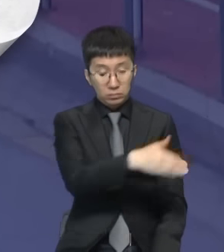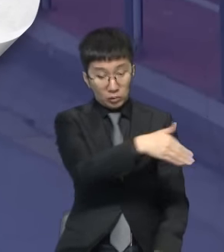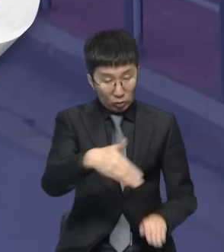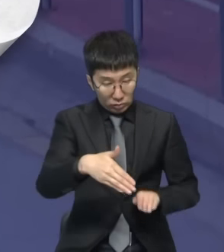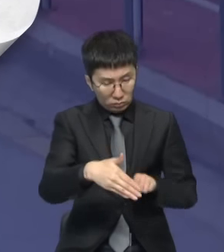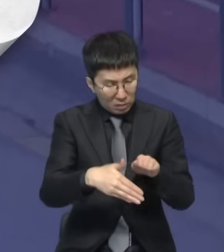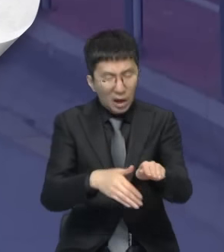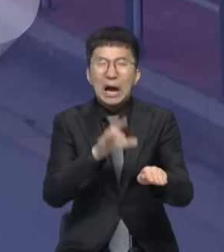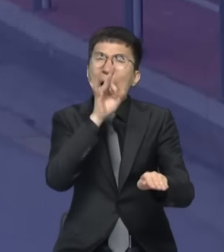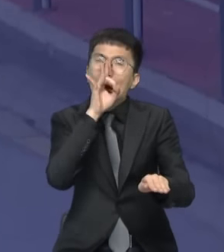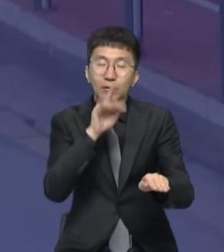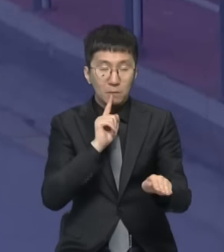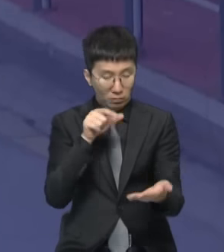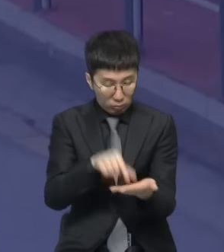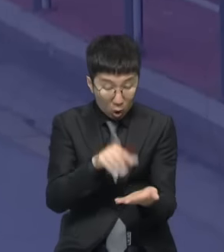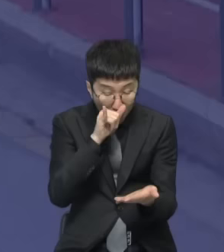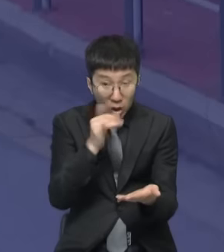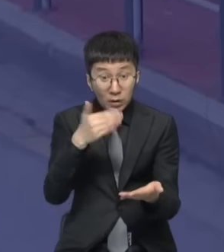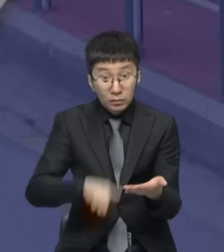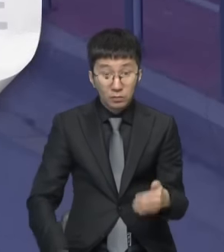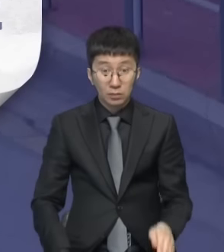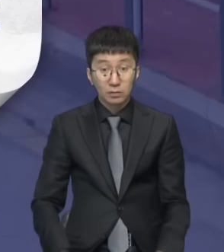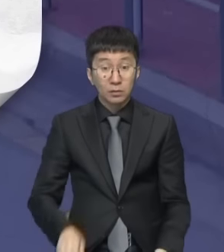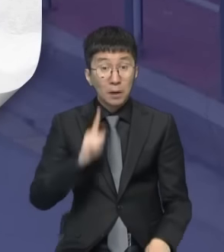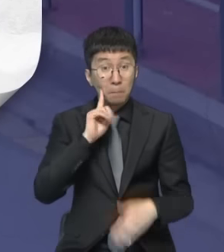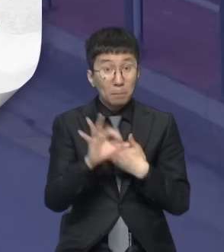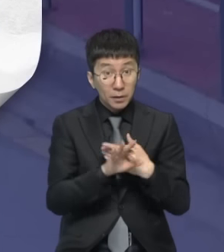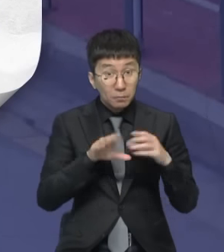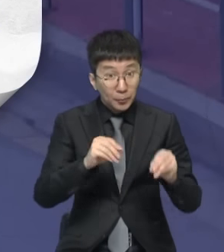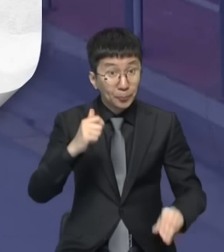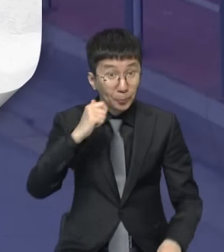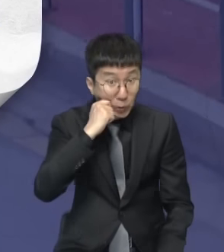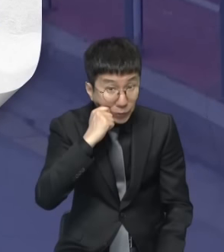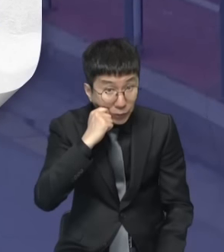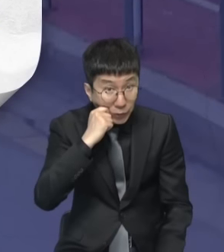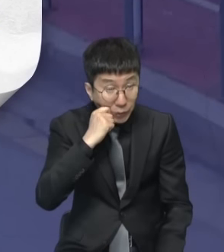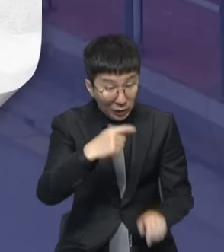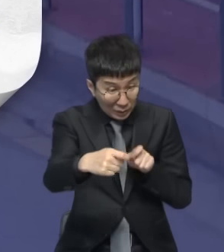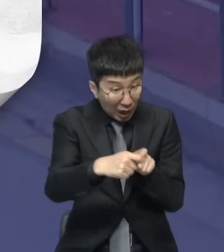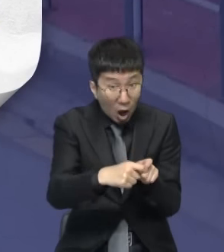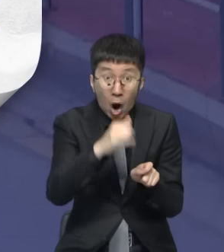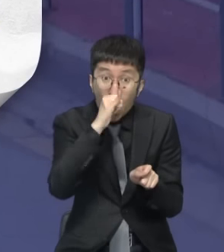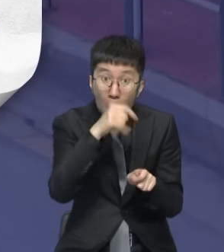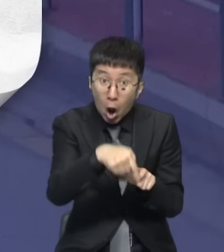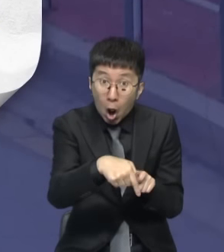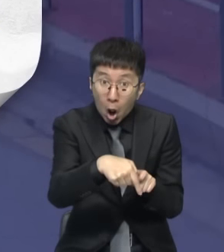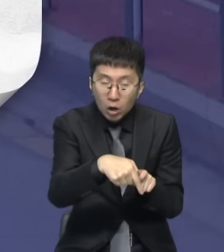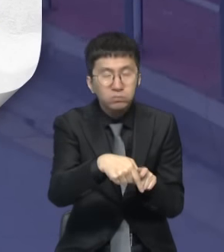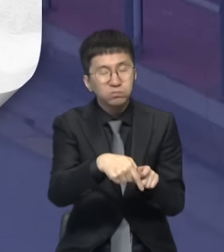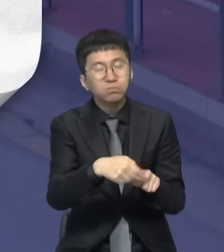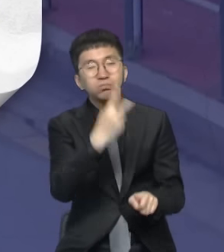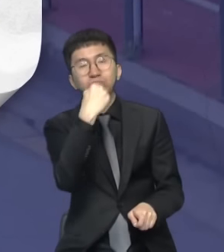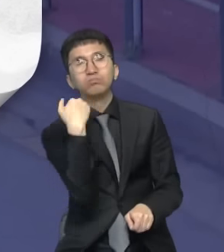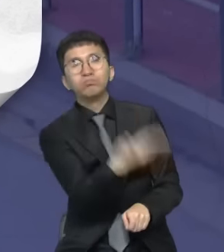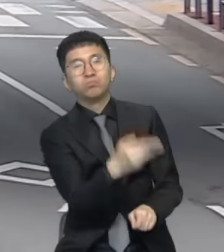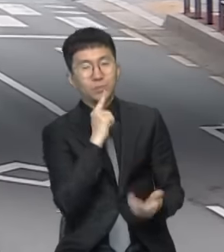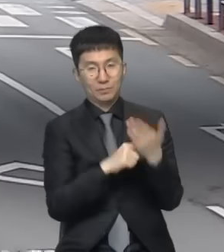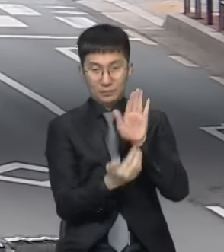규정하고 있습니다. 다만 정지선 앞에서 멈추지 못할 정도로 가까이 있는 경우는 제외한다고 돼